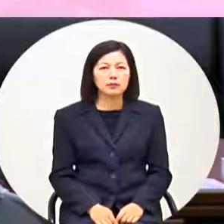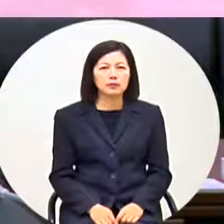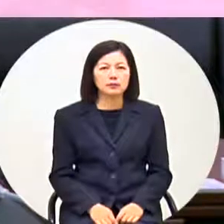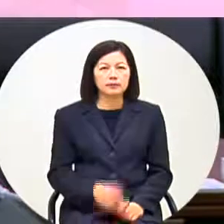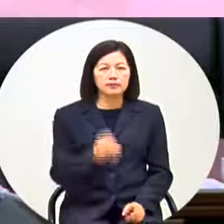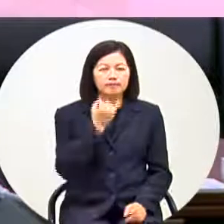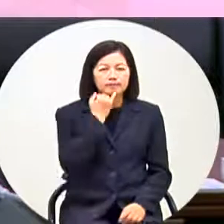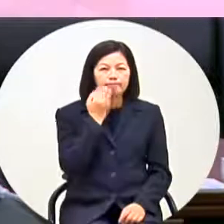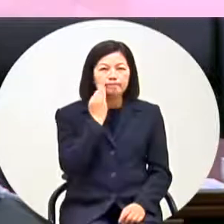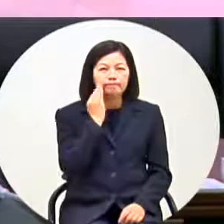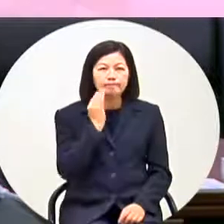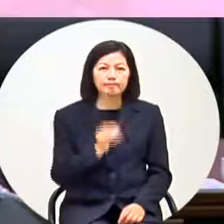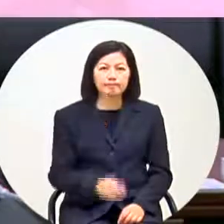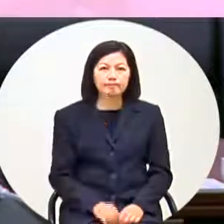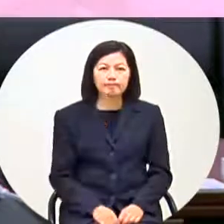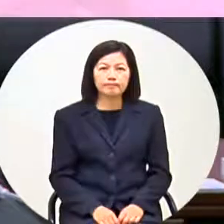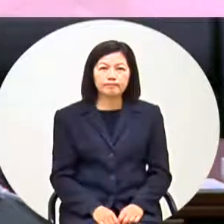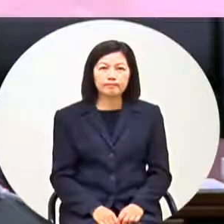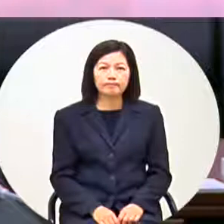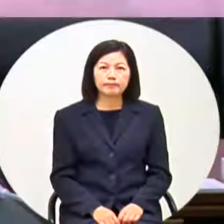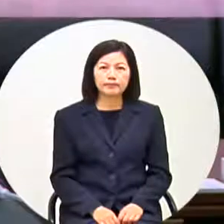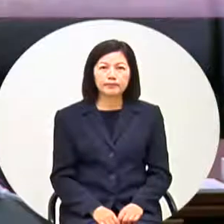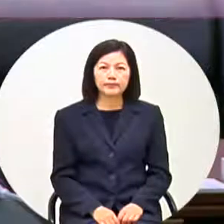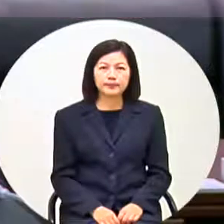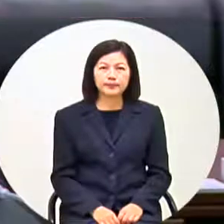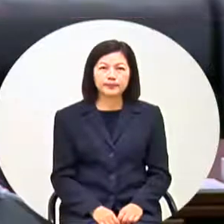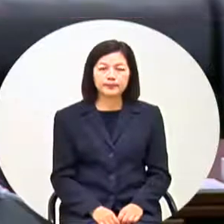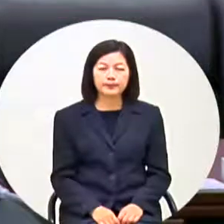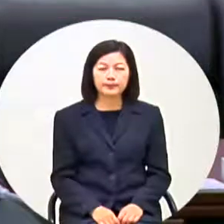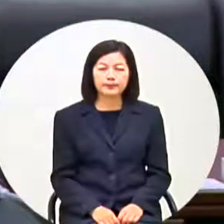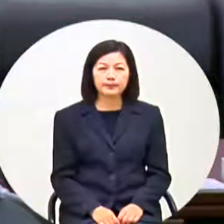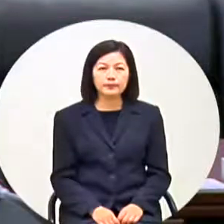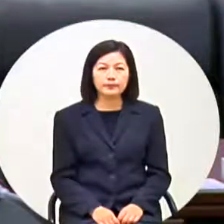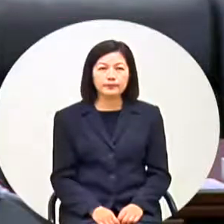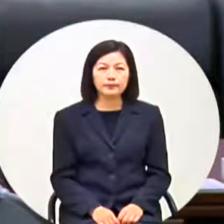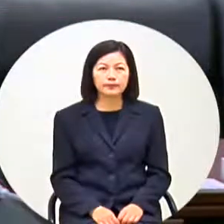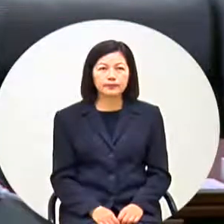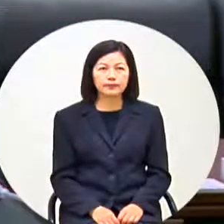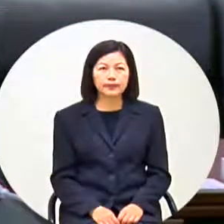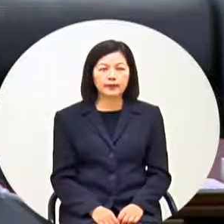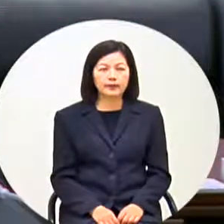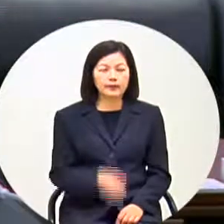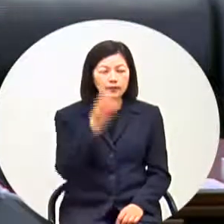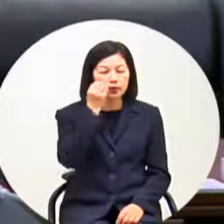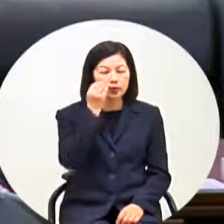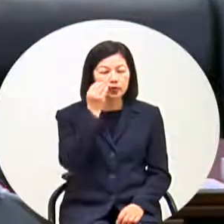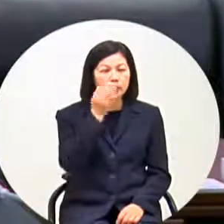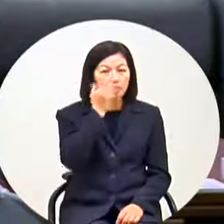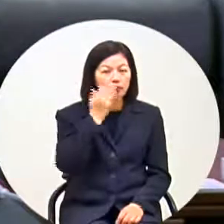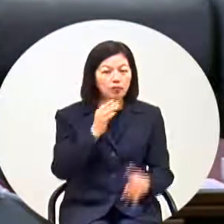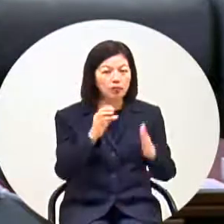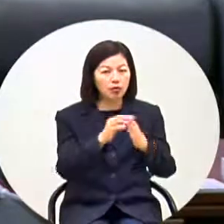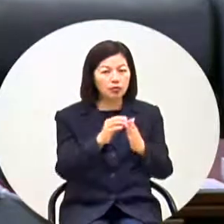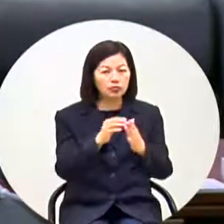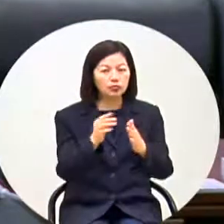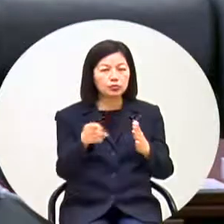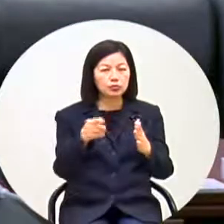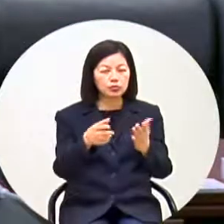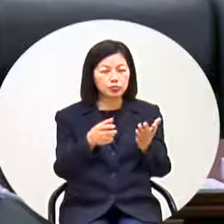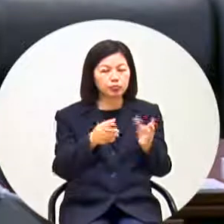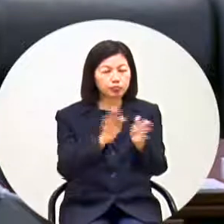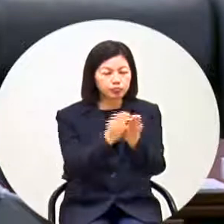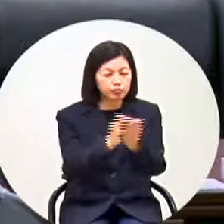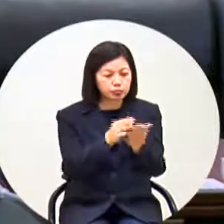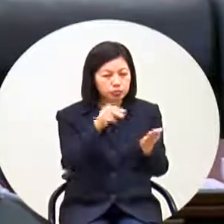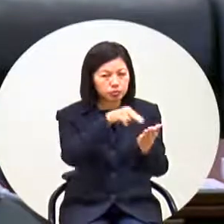那本席有看我们的观光局的观光指南行程哦。那其实一日游还